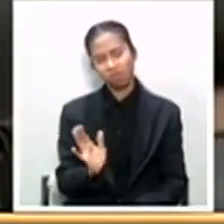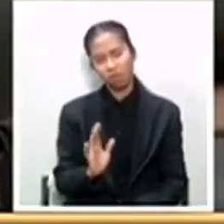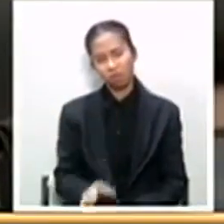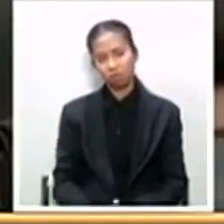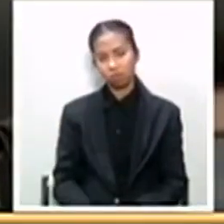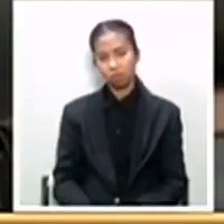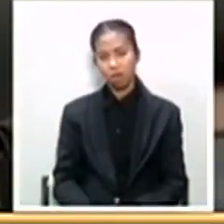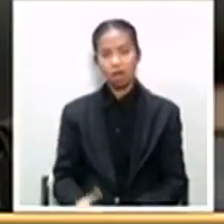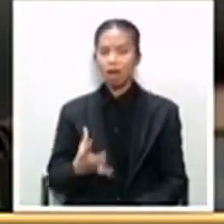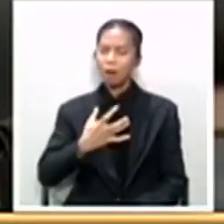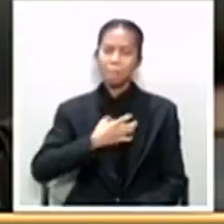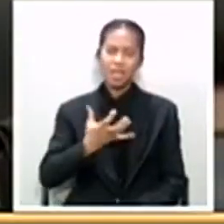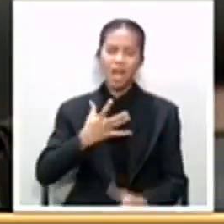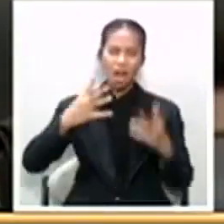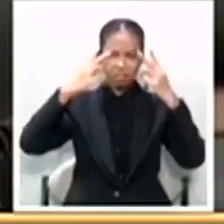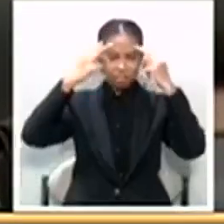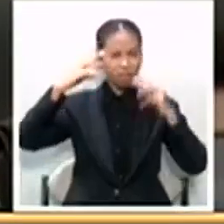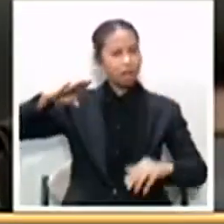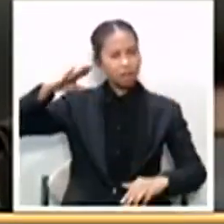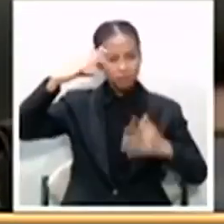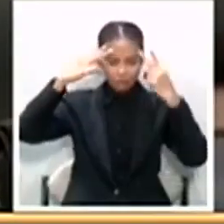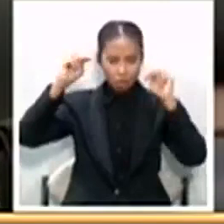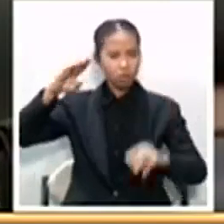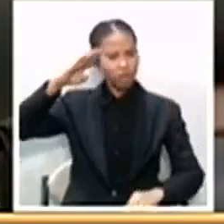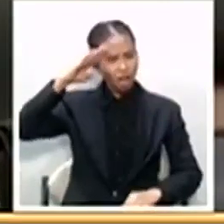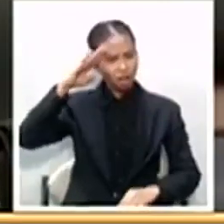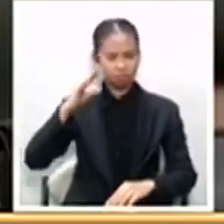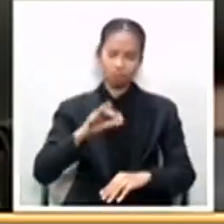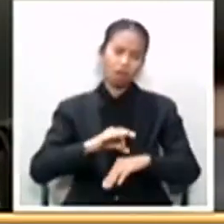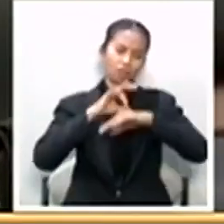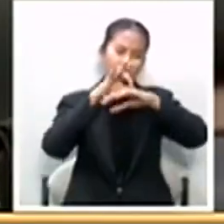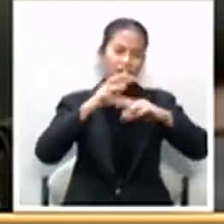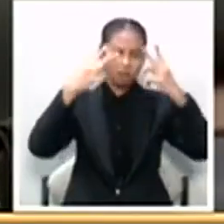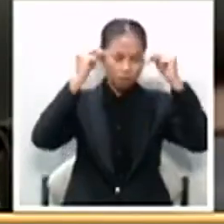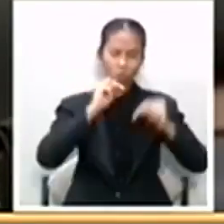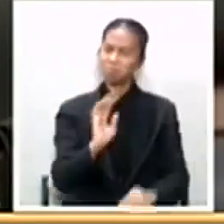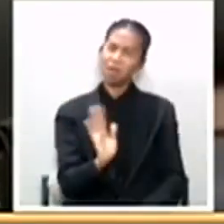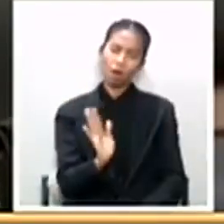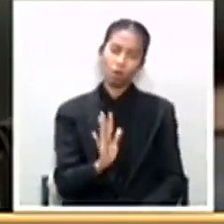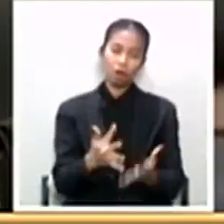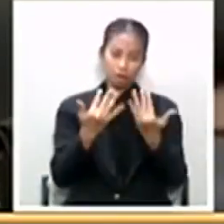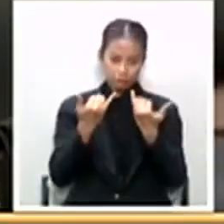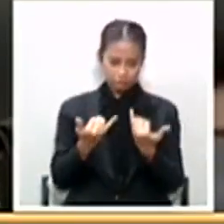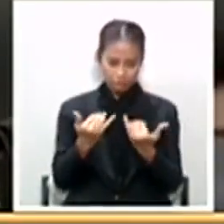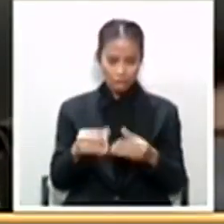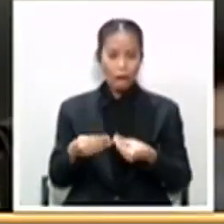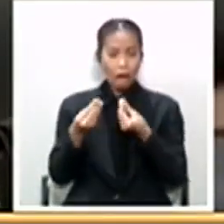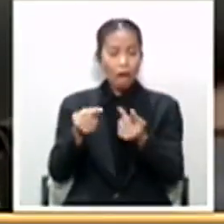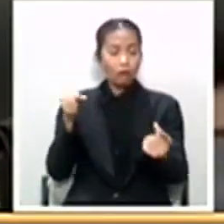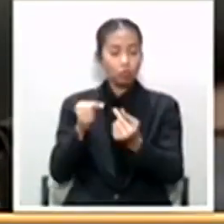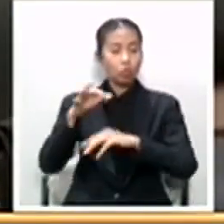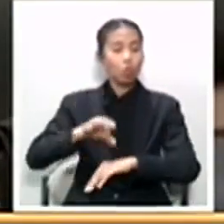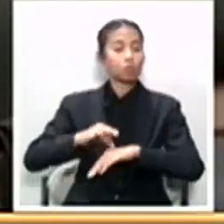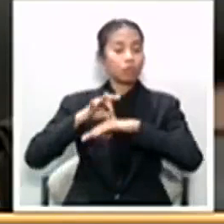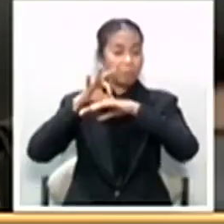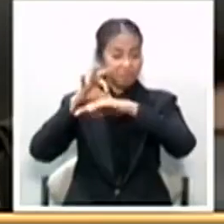ให้พลเอกประยุทธ์จันทร์โอชาเป็นนายกรัฐมนตรีต่อไปเพื่อแสดงความรับผิดชอบทางการเมืองต่อการถวายสัตย์ป